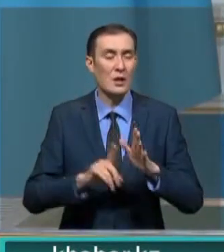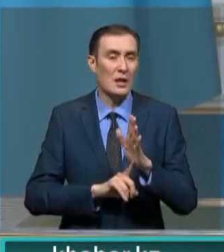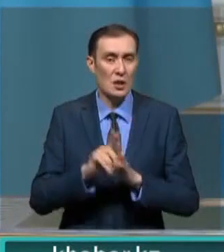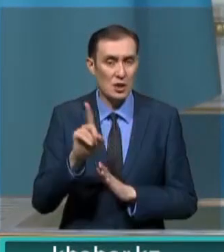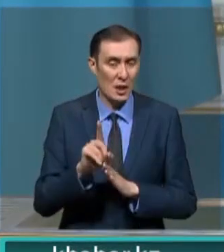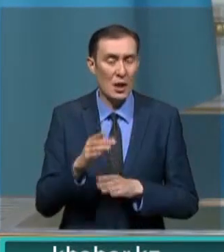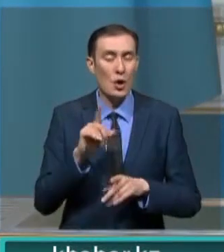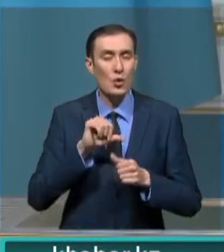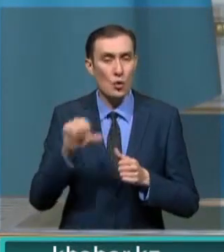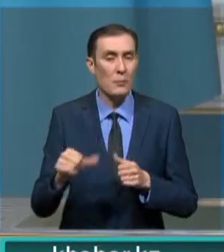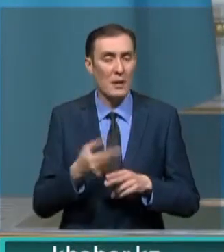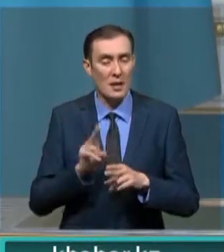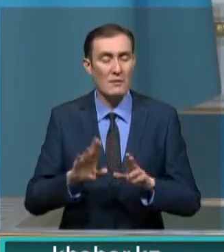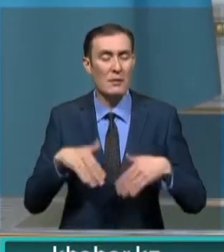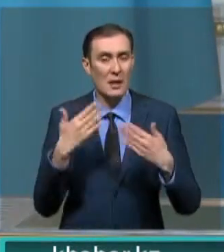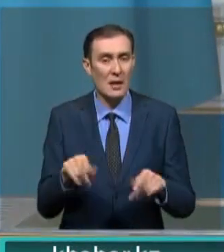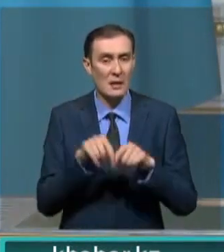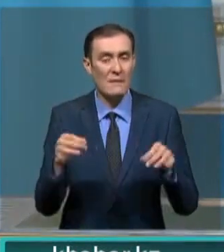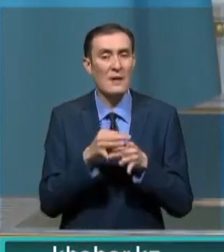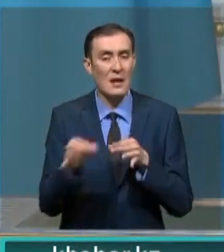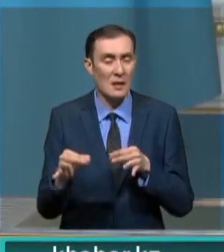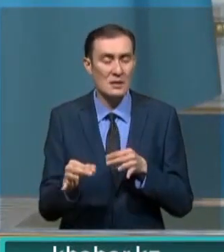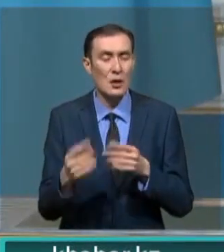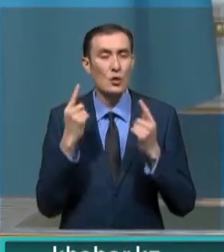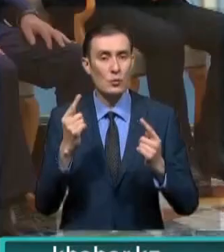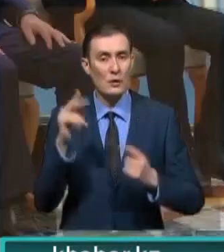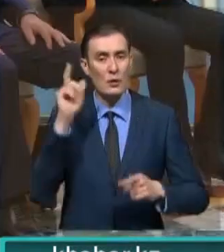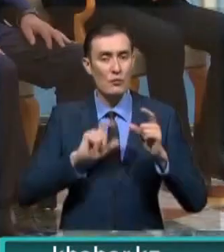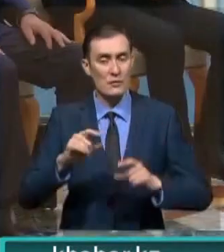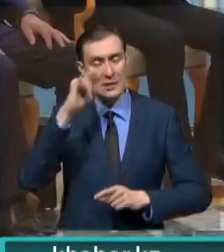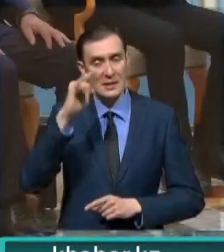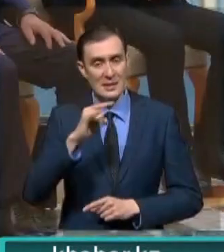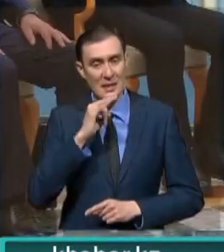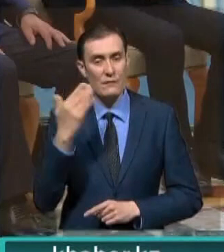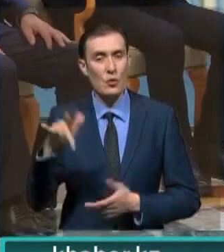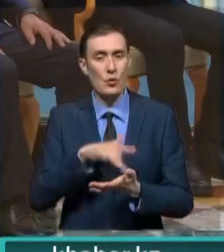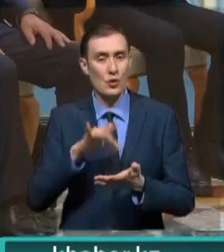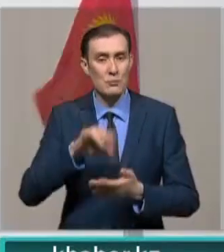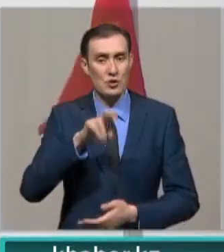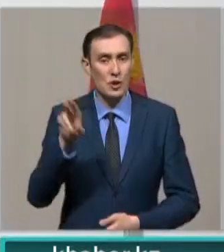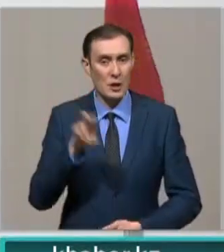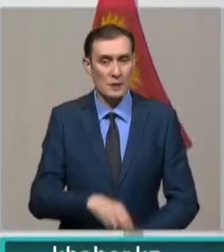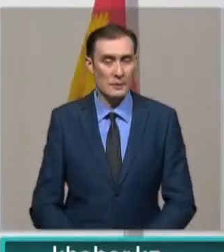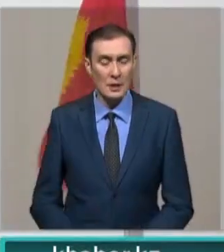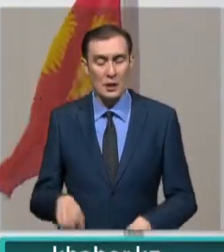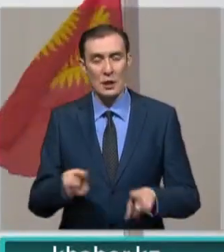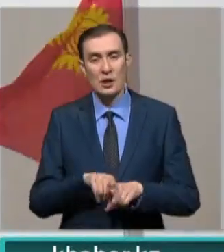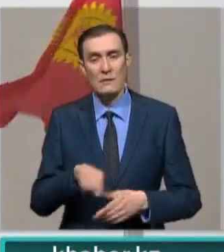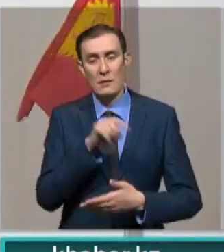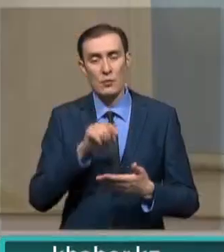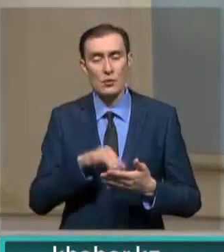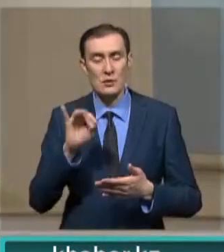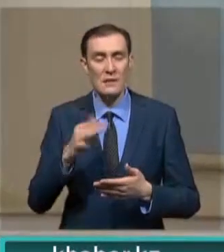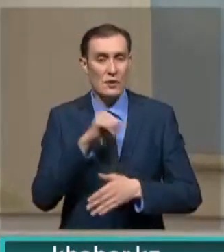начало. Помимо этого, предлагаю открыть филиал одного из ведущих вузов Казахстана в Бишкеке. Затронули и ключевые